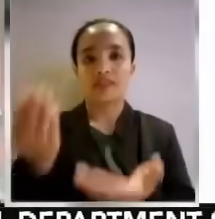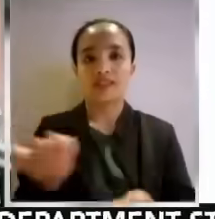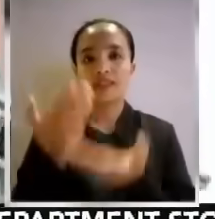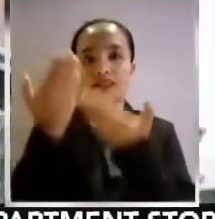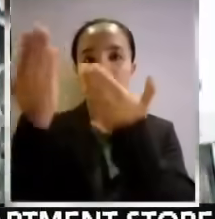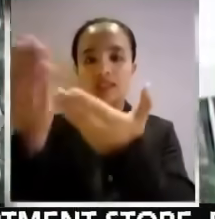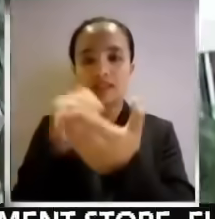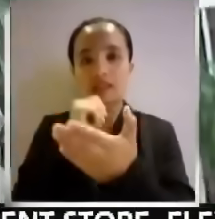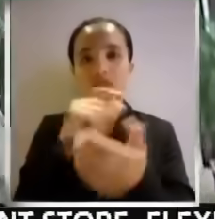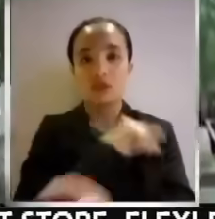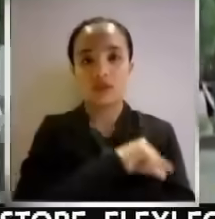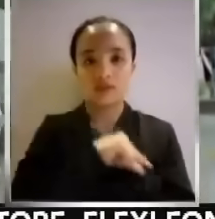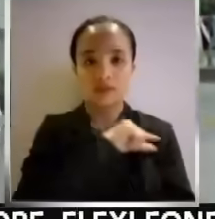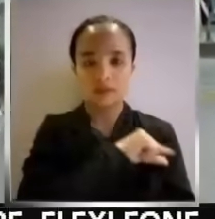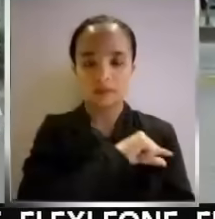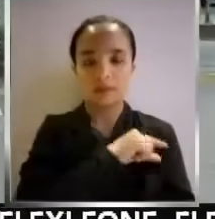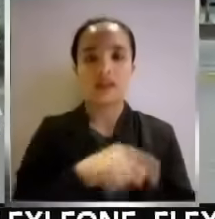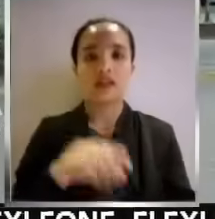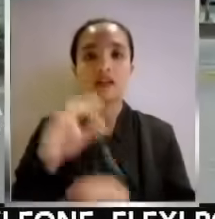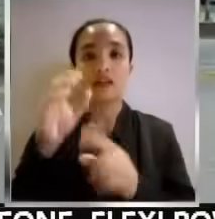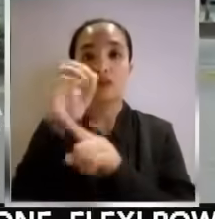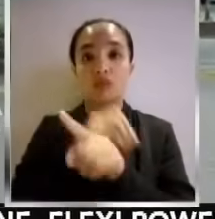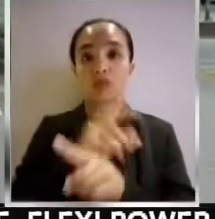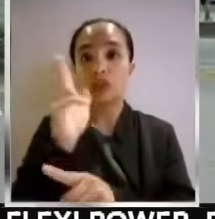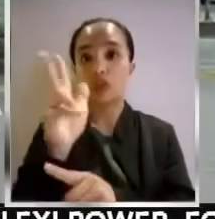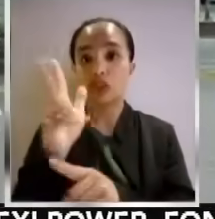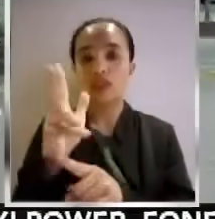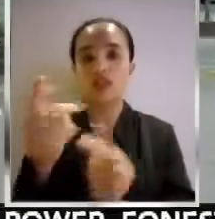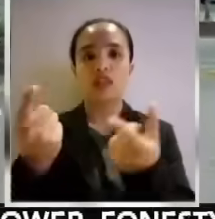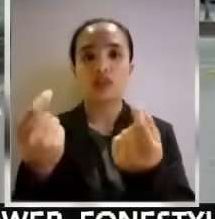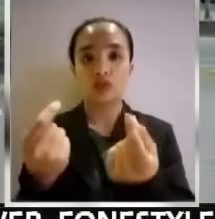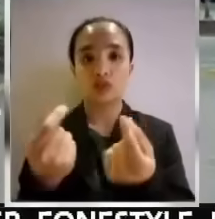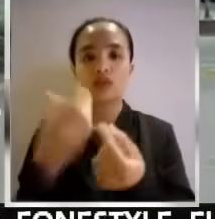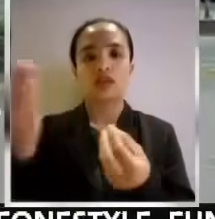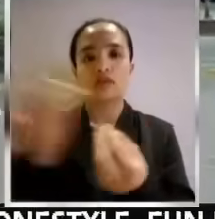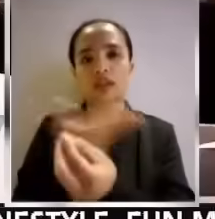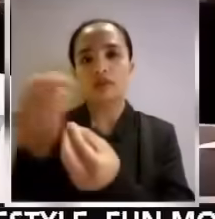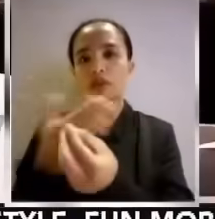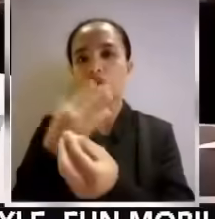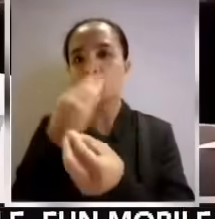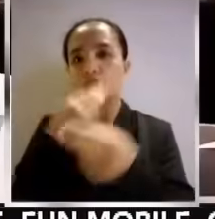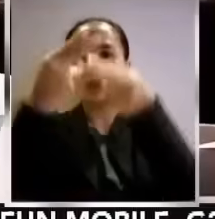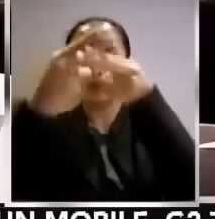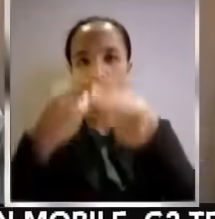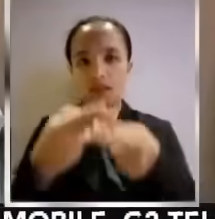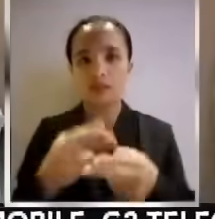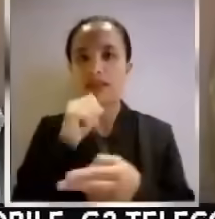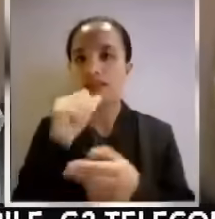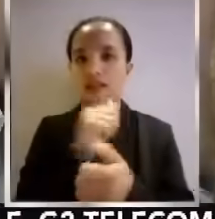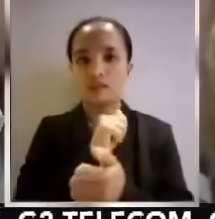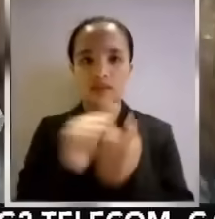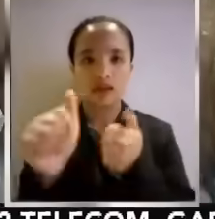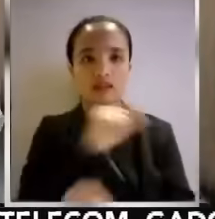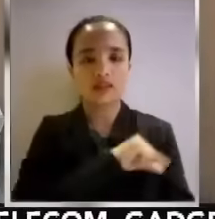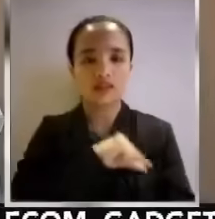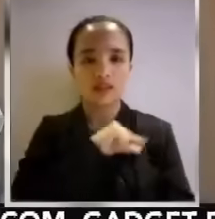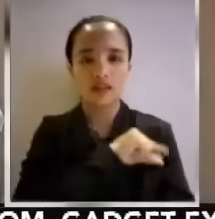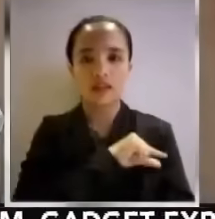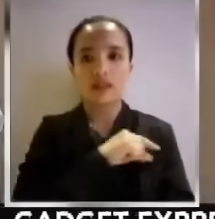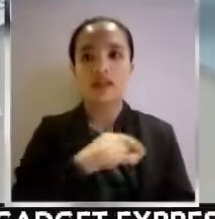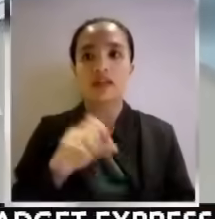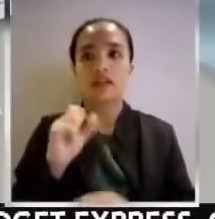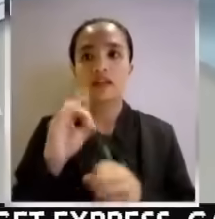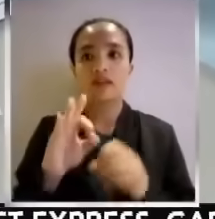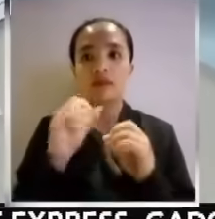ang araw na eleksyon sa October 30, magtatanggal na sila ng mga pangalan ng mga disqualify. Wala rin anyang problema sakaling hindi agad maresolba